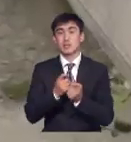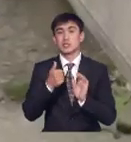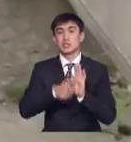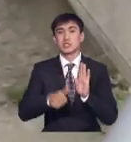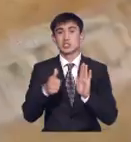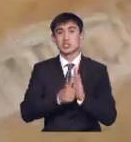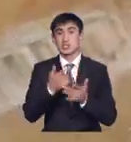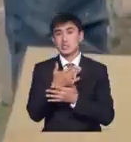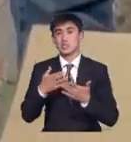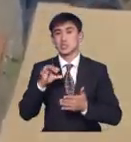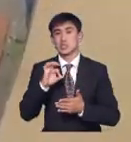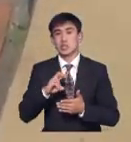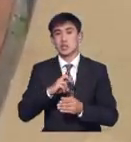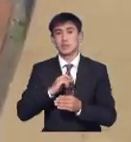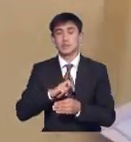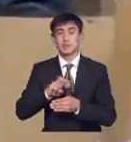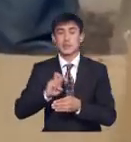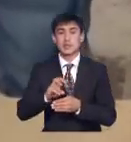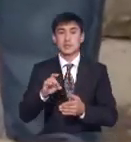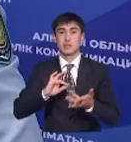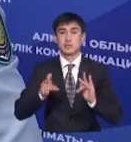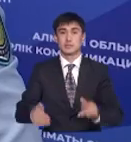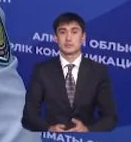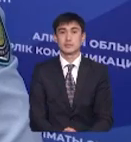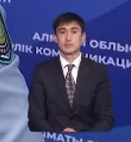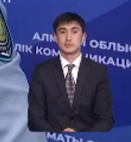заблокировано 66 различных ссылок.